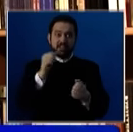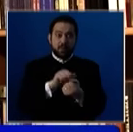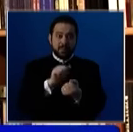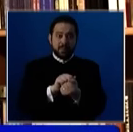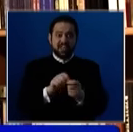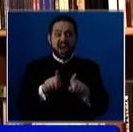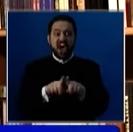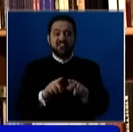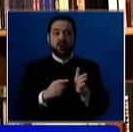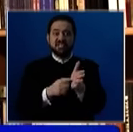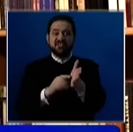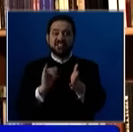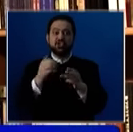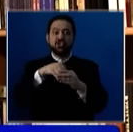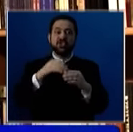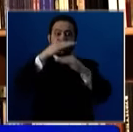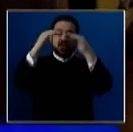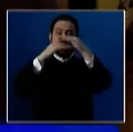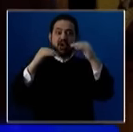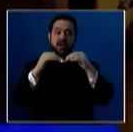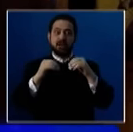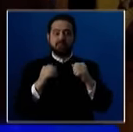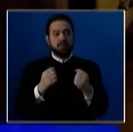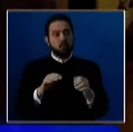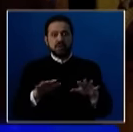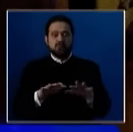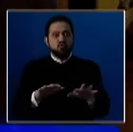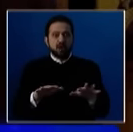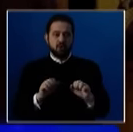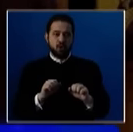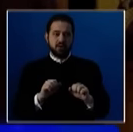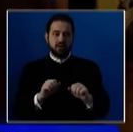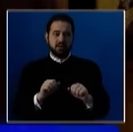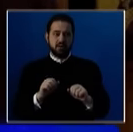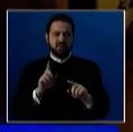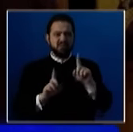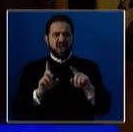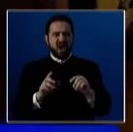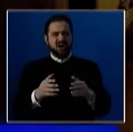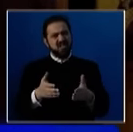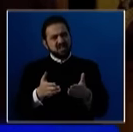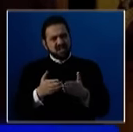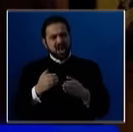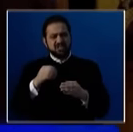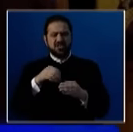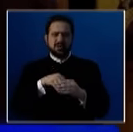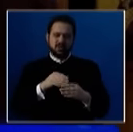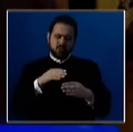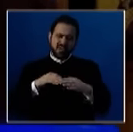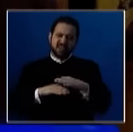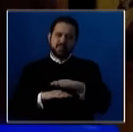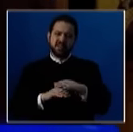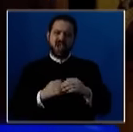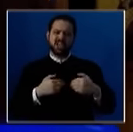tremurător cuvânt. Însă, dacă vom sta așa cum putem fiecare, într-o intimitate a noastră cu